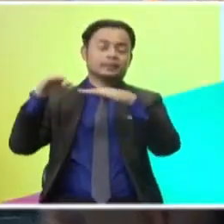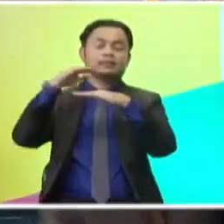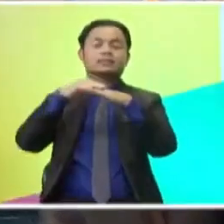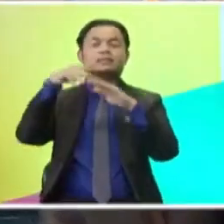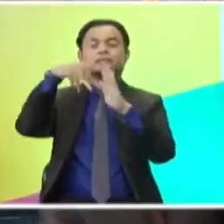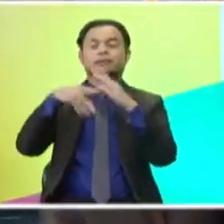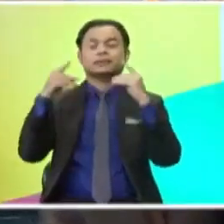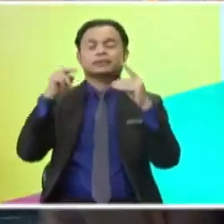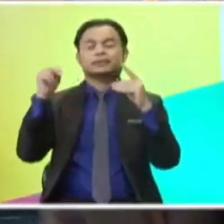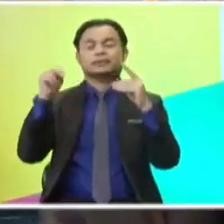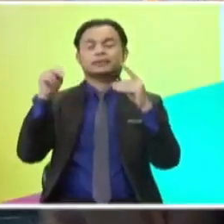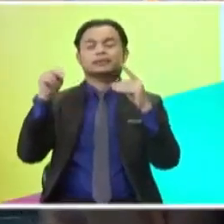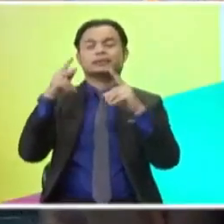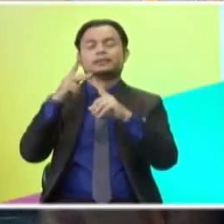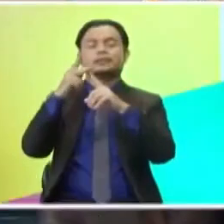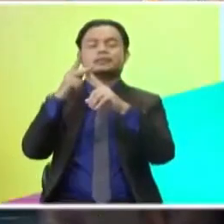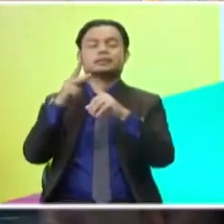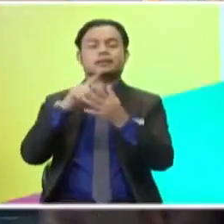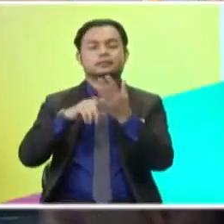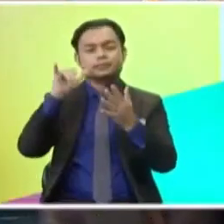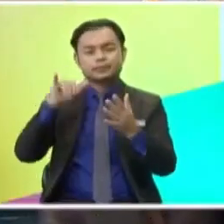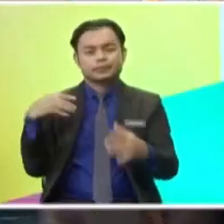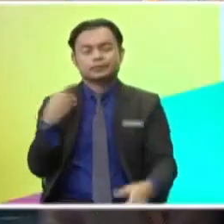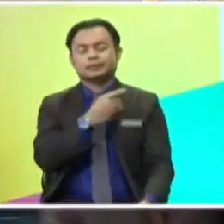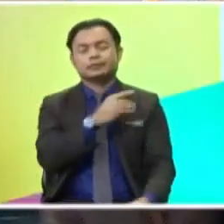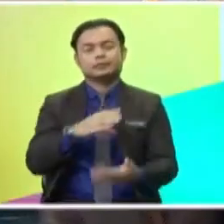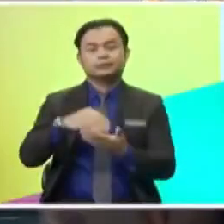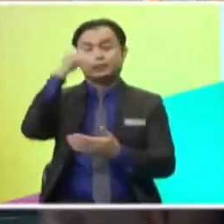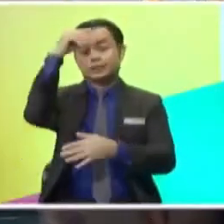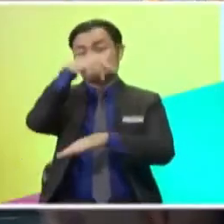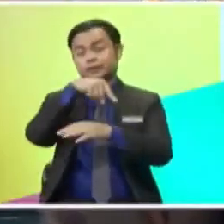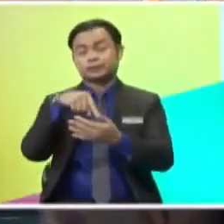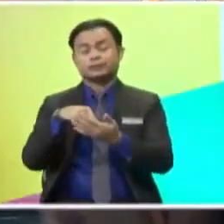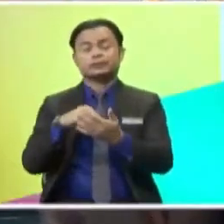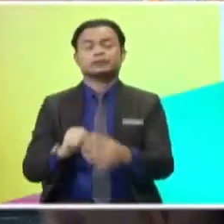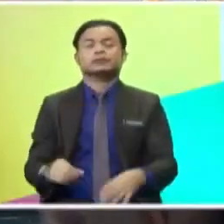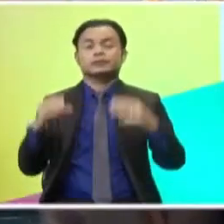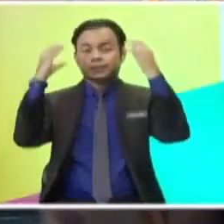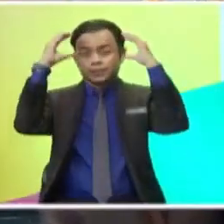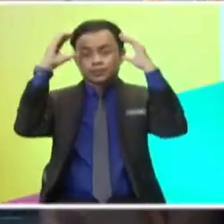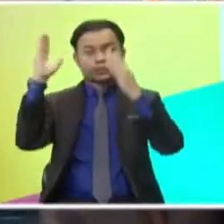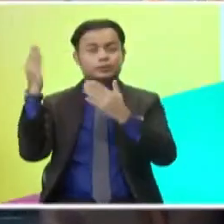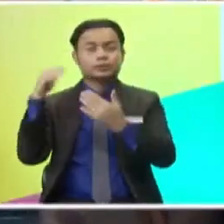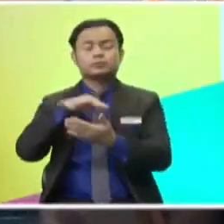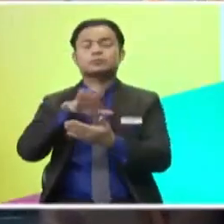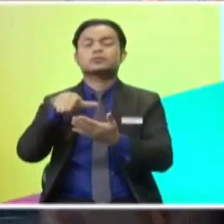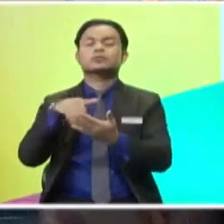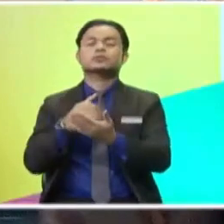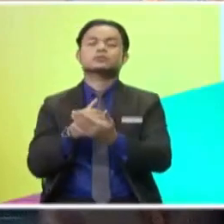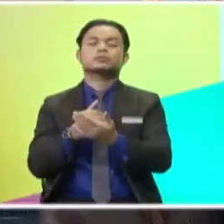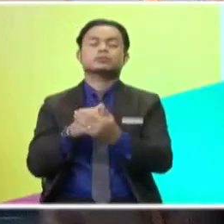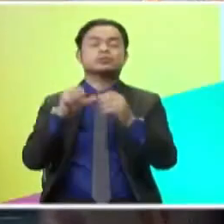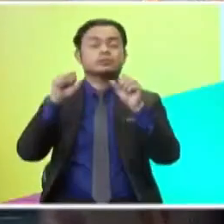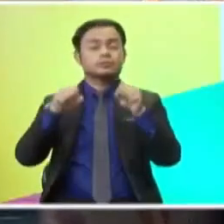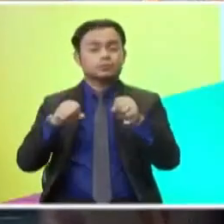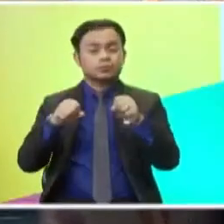pada hari ini diharap dapat digarap oleh semua murid-murid yang sedang menonton siaran langsung ini. Kami juga berharap agar pengajaran dan pembelajaran hari ini